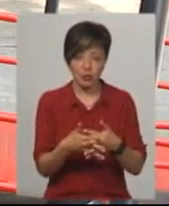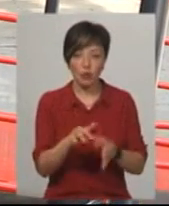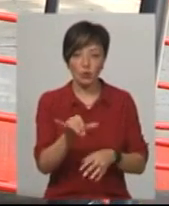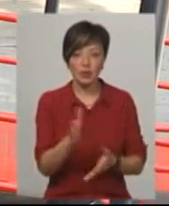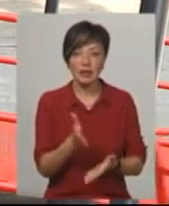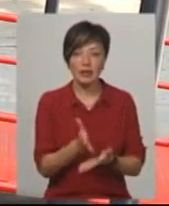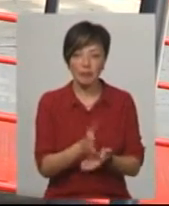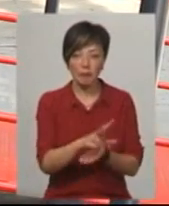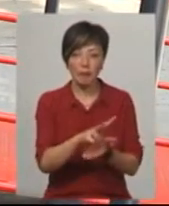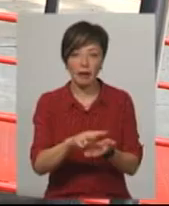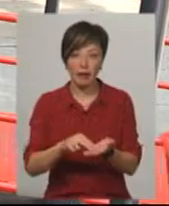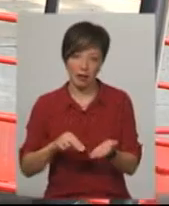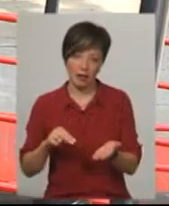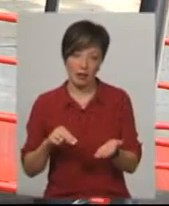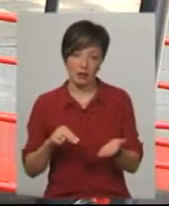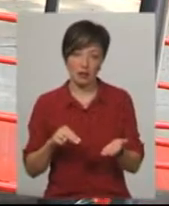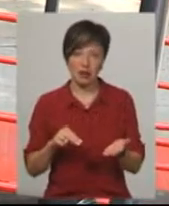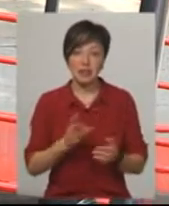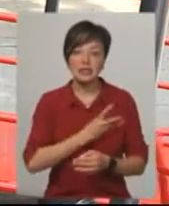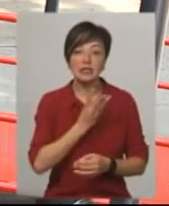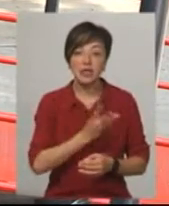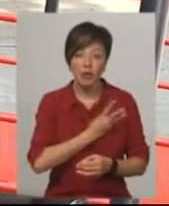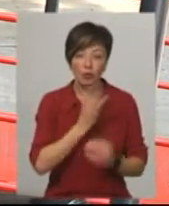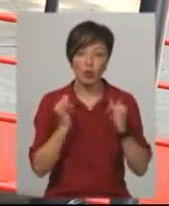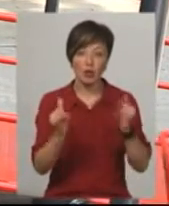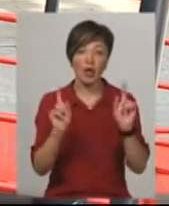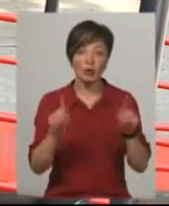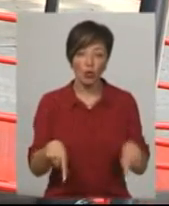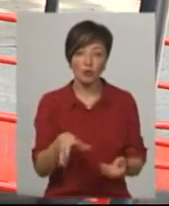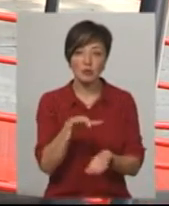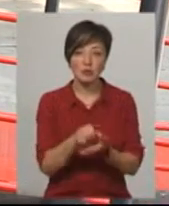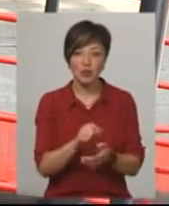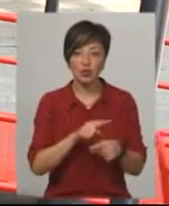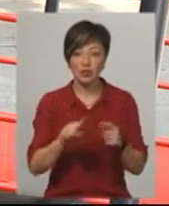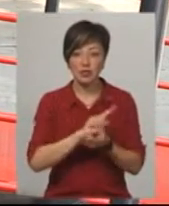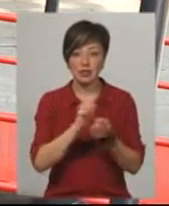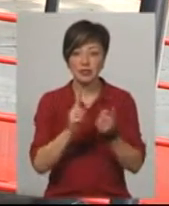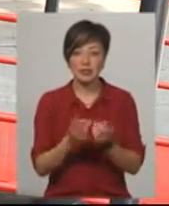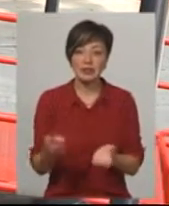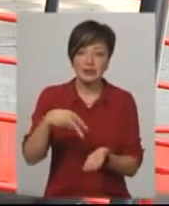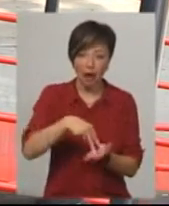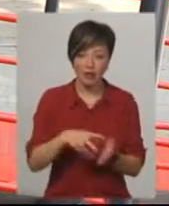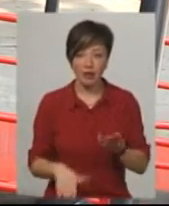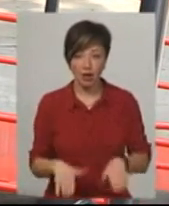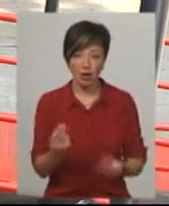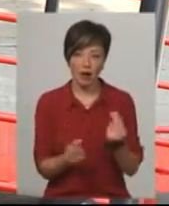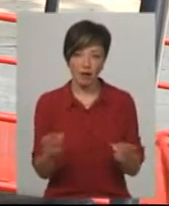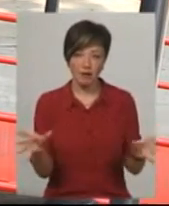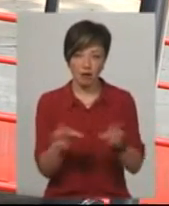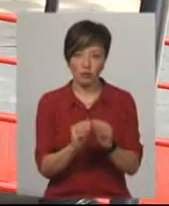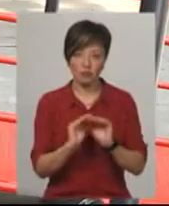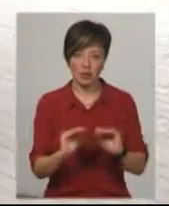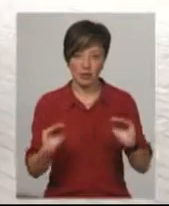є приклад і стимул для того, щоб займатися, швидше стати на ніжки і гратися разом